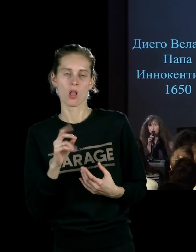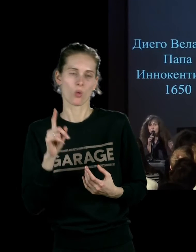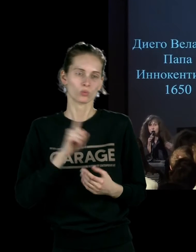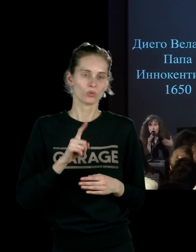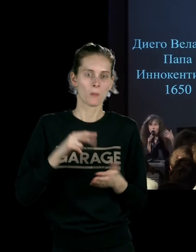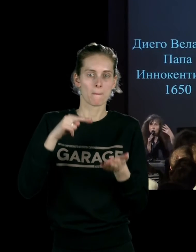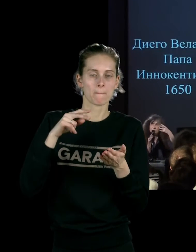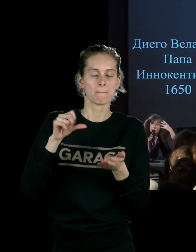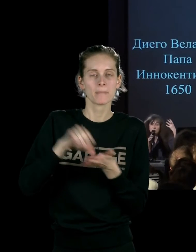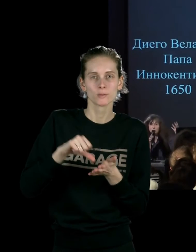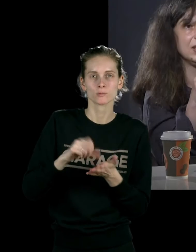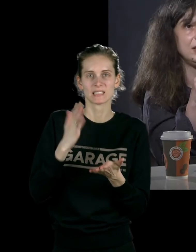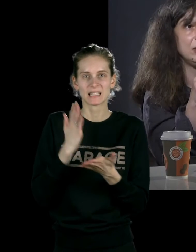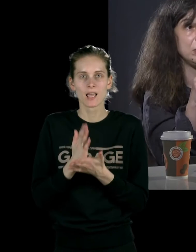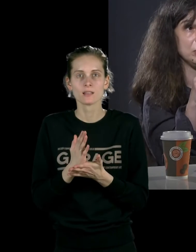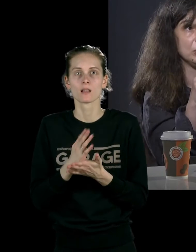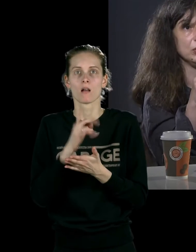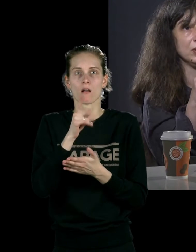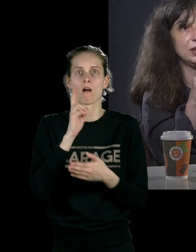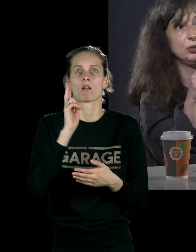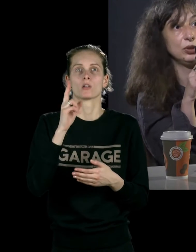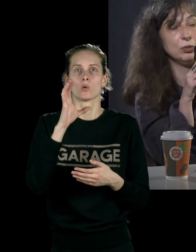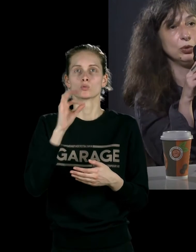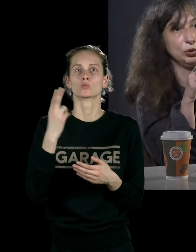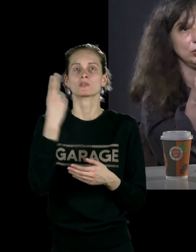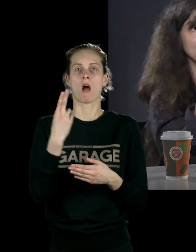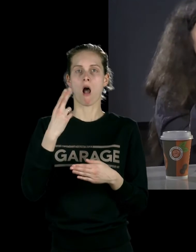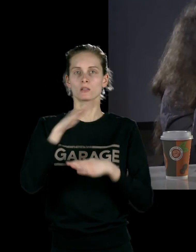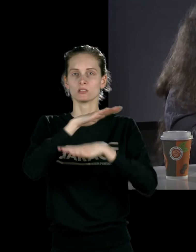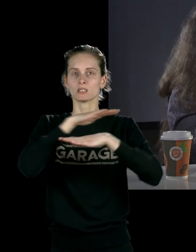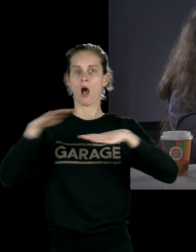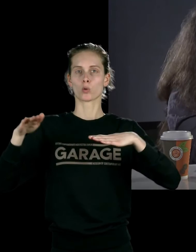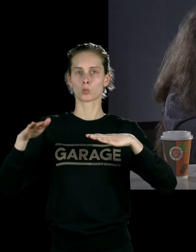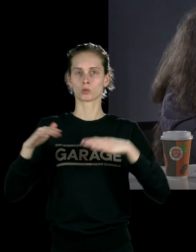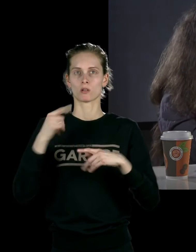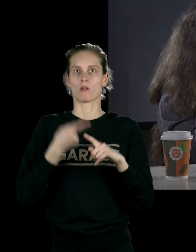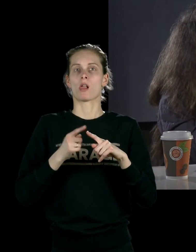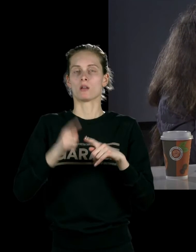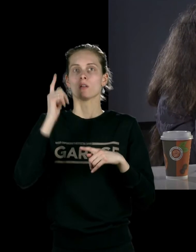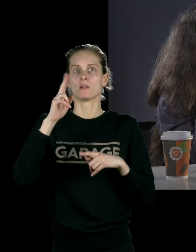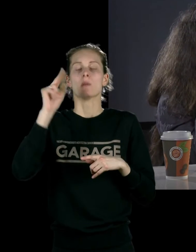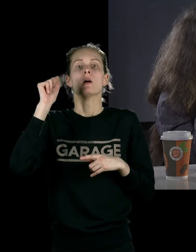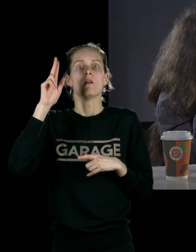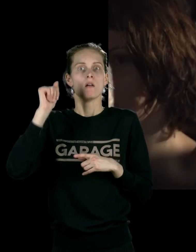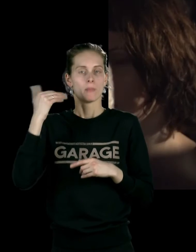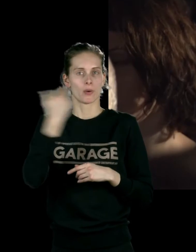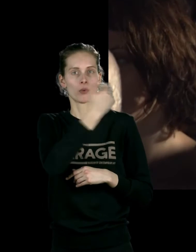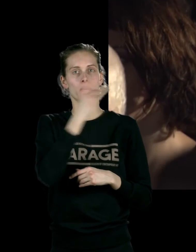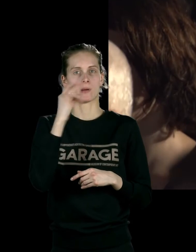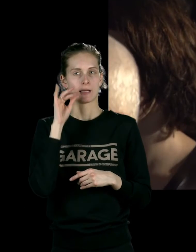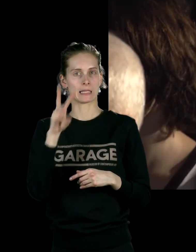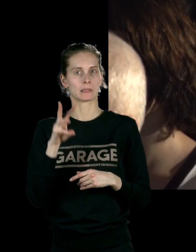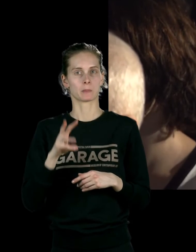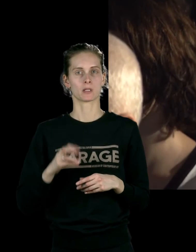присутствие, а присутствие абсолютно социальное, присутствие статуса, тем более, что это папа. Но при этом это